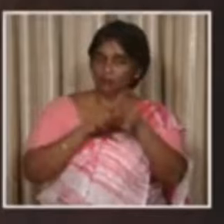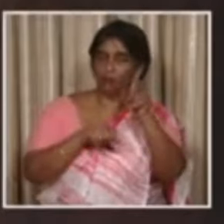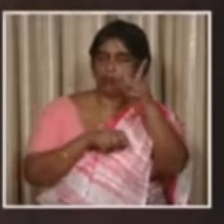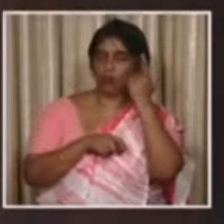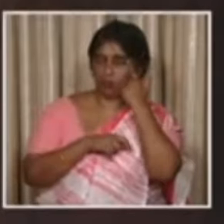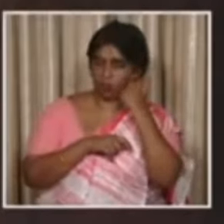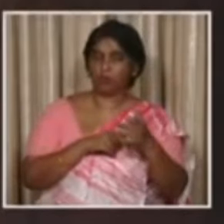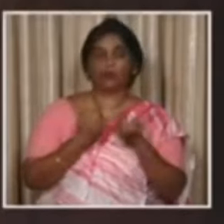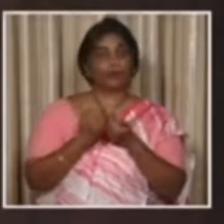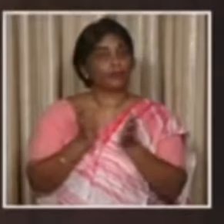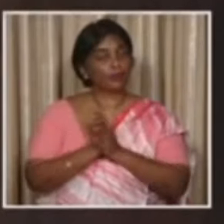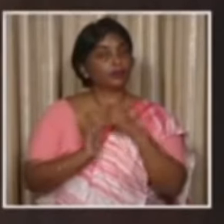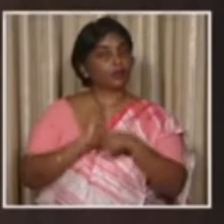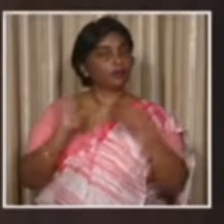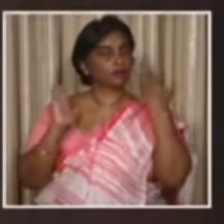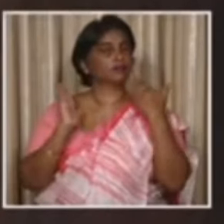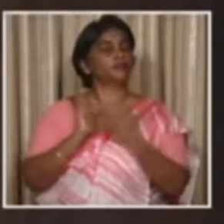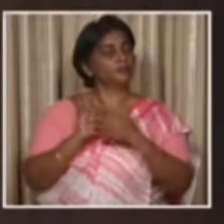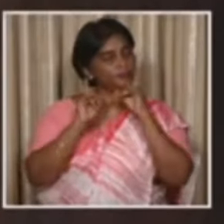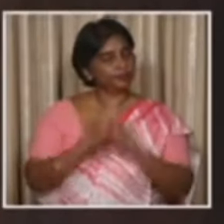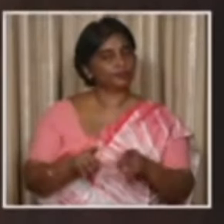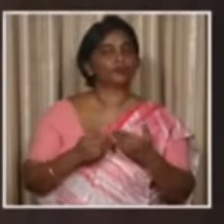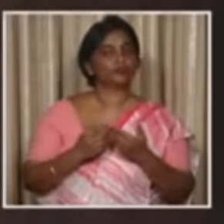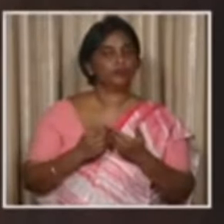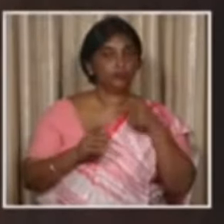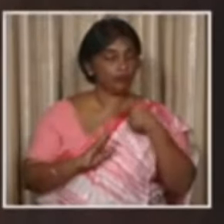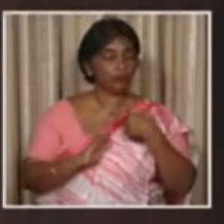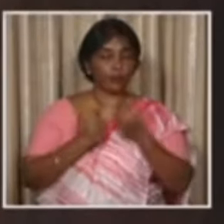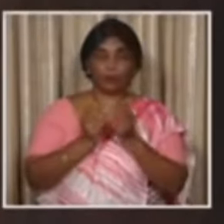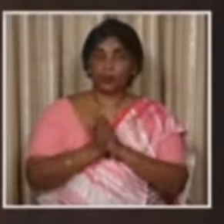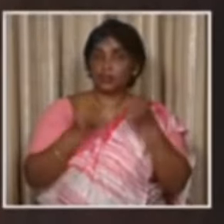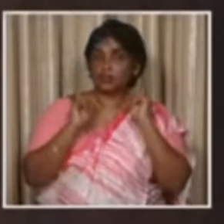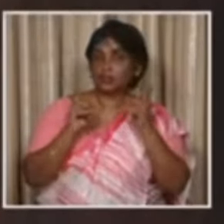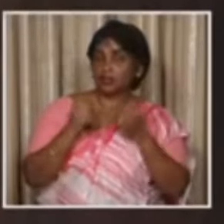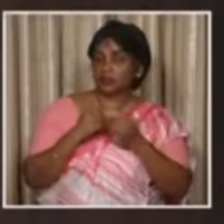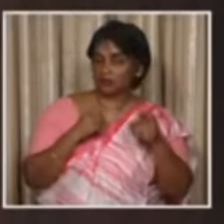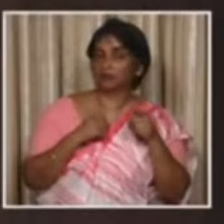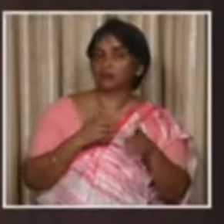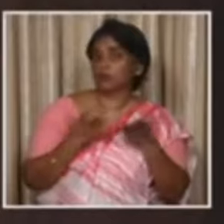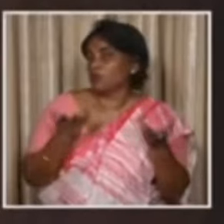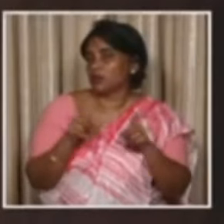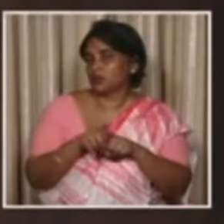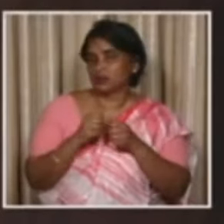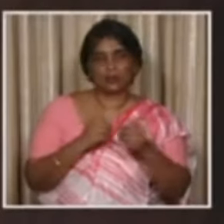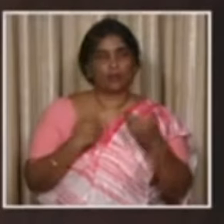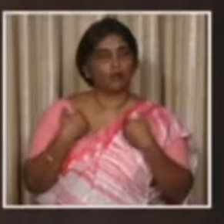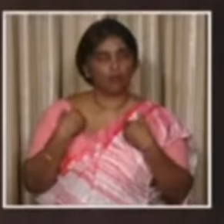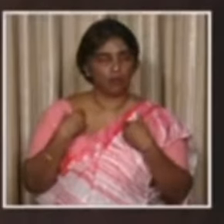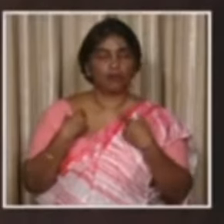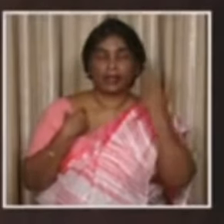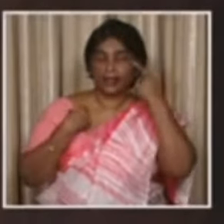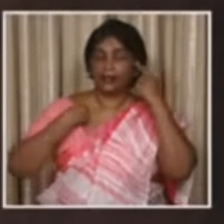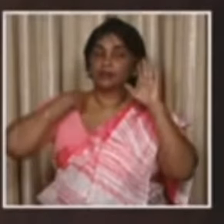ඕනේ තමන්ගේ රට නියෝජනය කරනවා වගේම මේ තමන් ගහන ගේම් එක මොන වගේ ගේම් එකක්ද මං ගහන්නේ කියලා